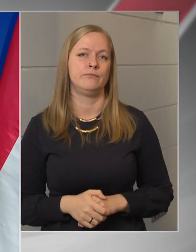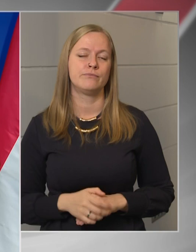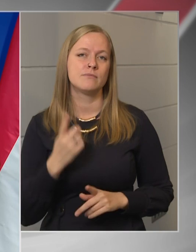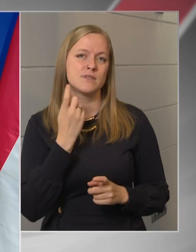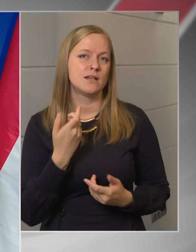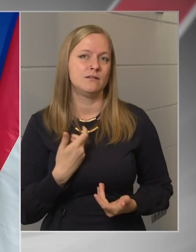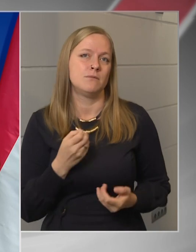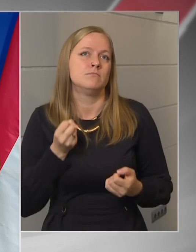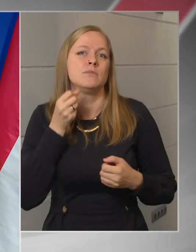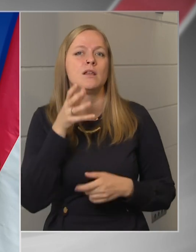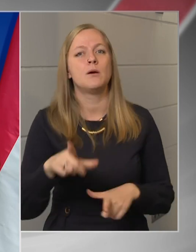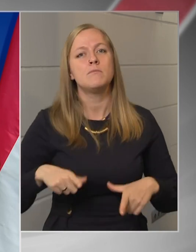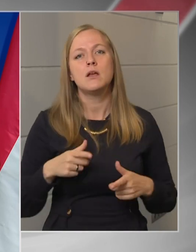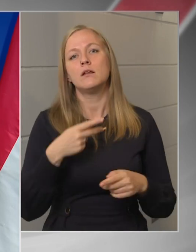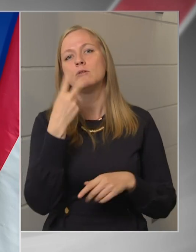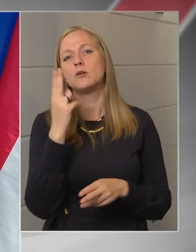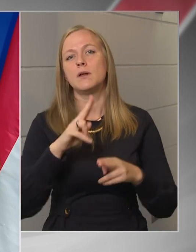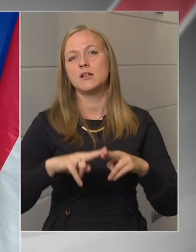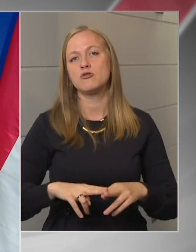mindenlapi élet normális rendje.